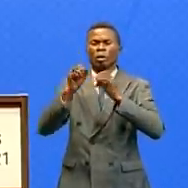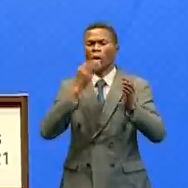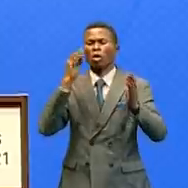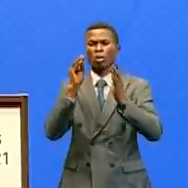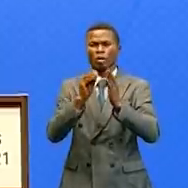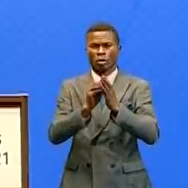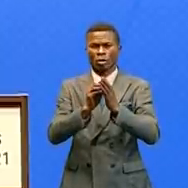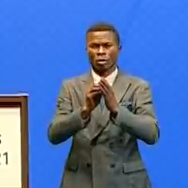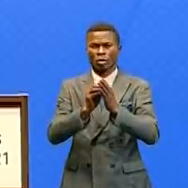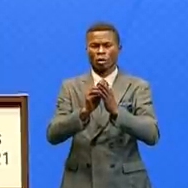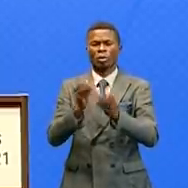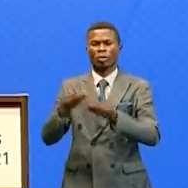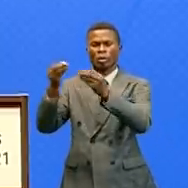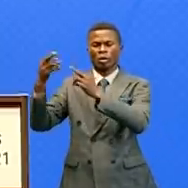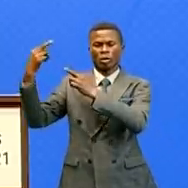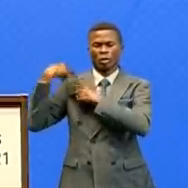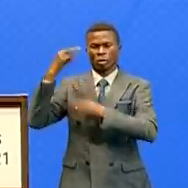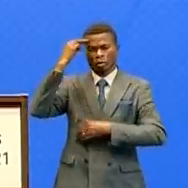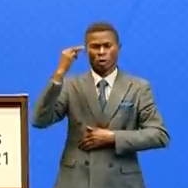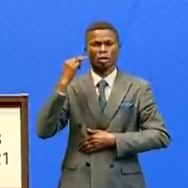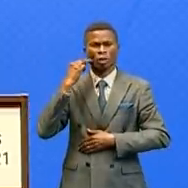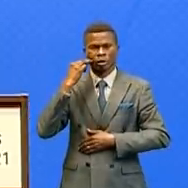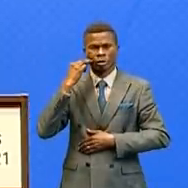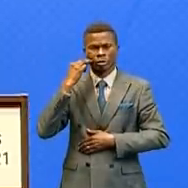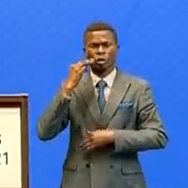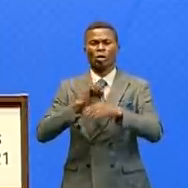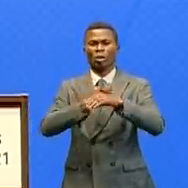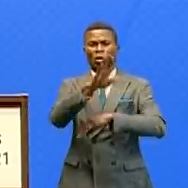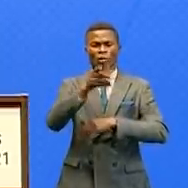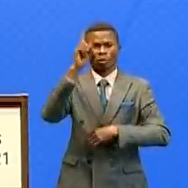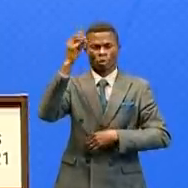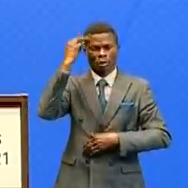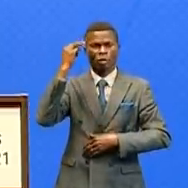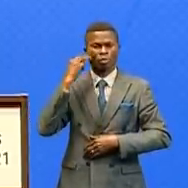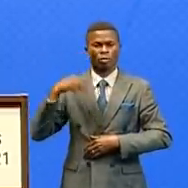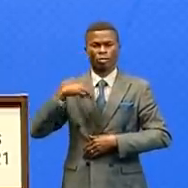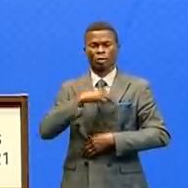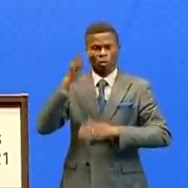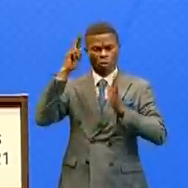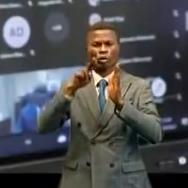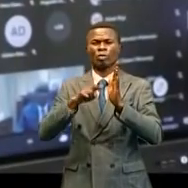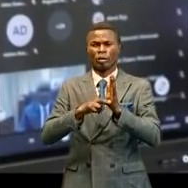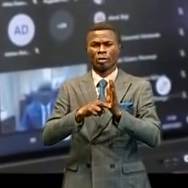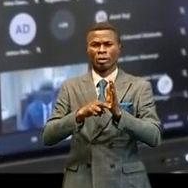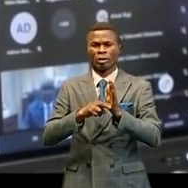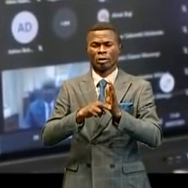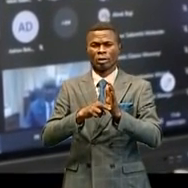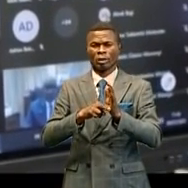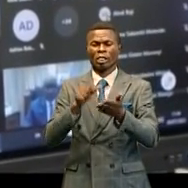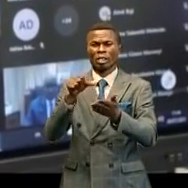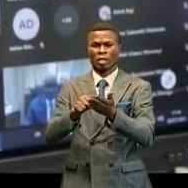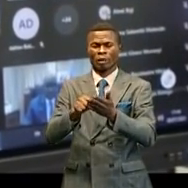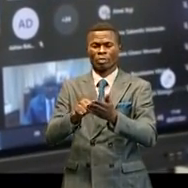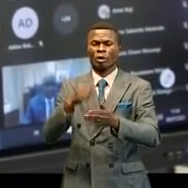l'ordonnance portant attribution des ministères, l'envoi par le Premier ministre aux membres du gouvernement des lettres